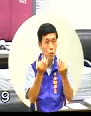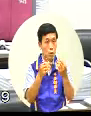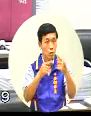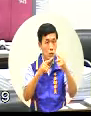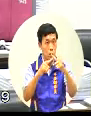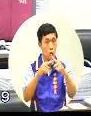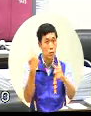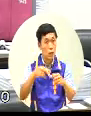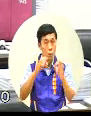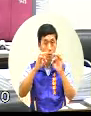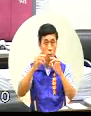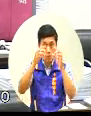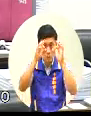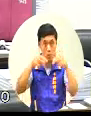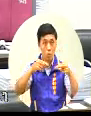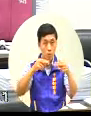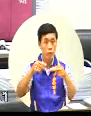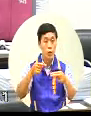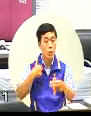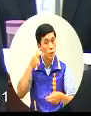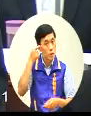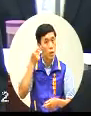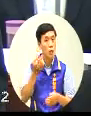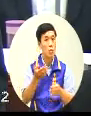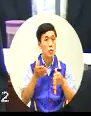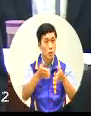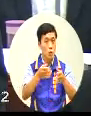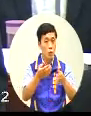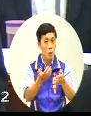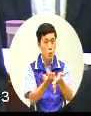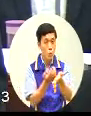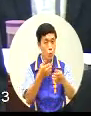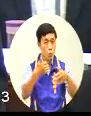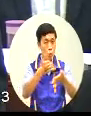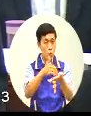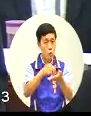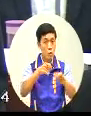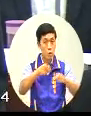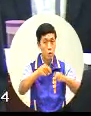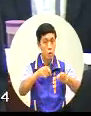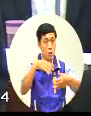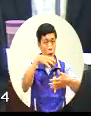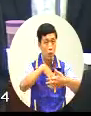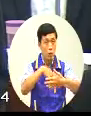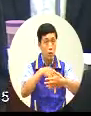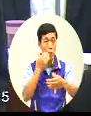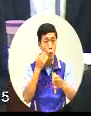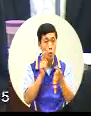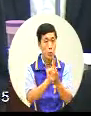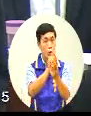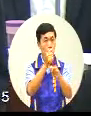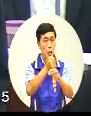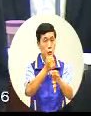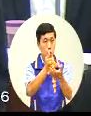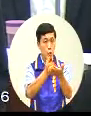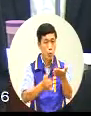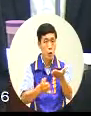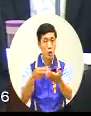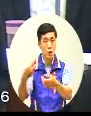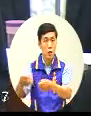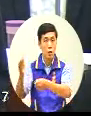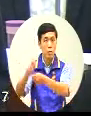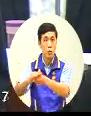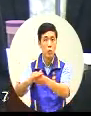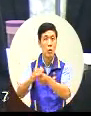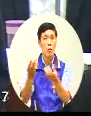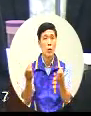吗？ 我想就在预算员额里面，我们有退休的，我们绝对可以来替补，这个是没有问题的。那目前我刚刚